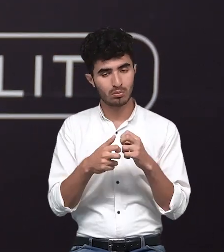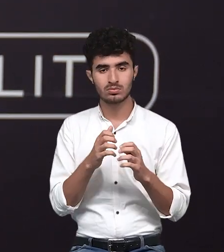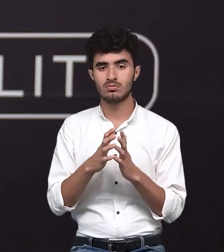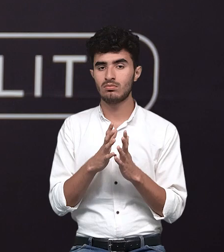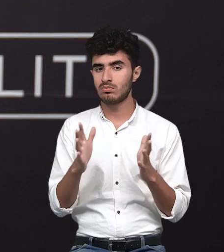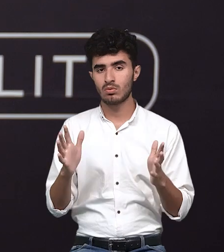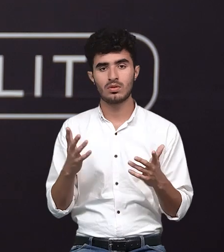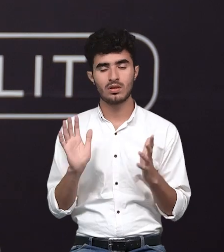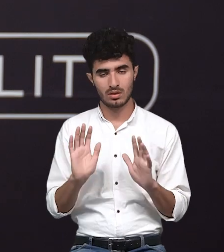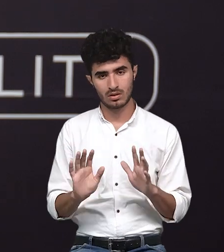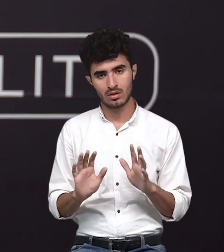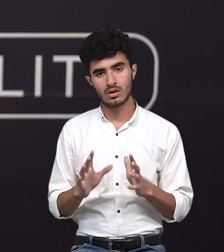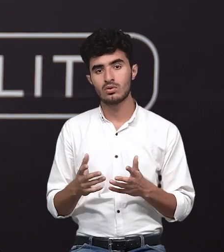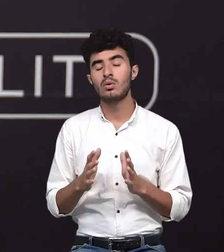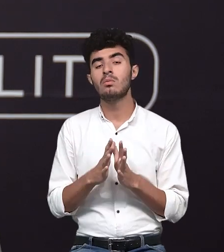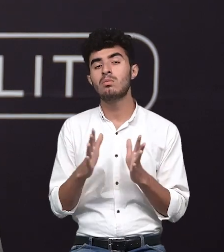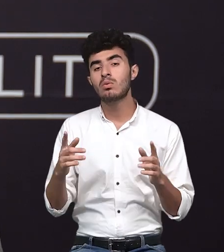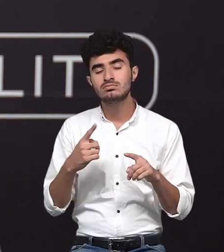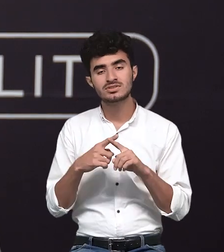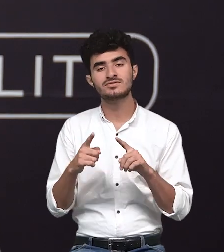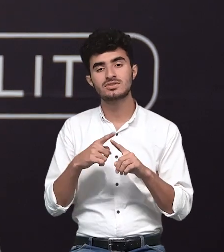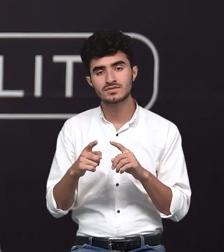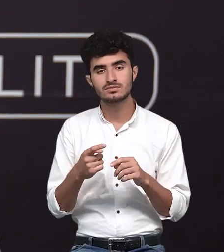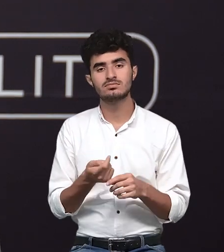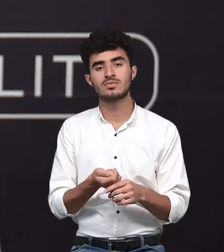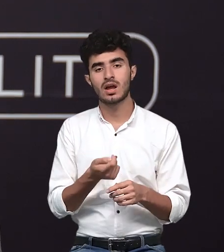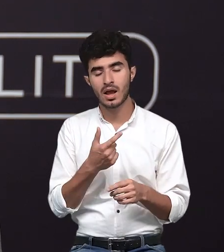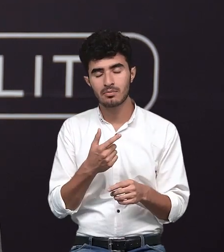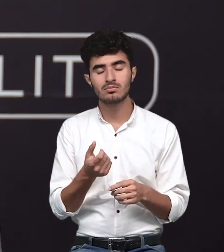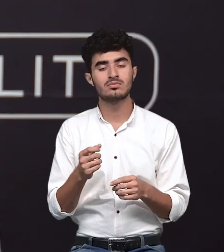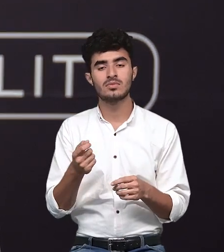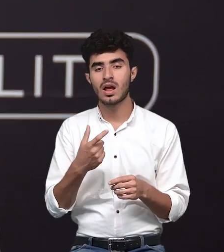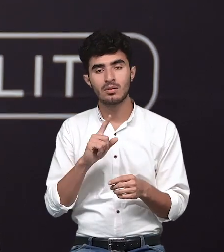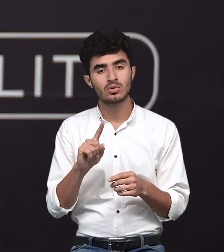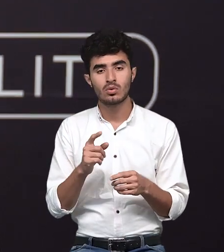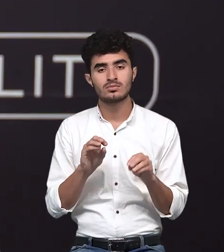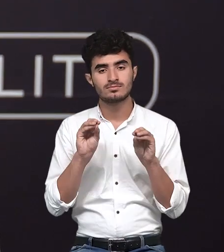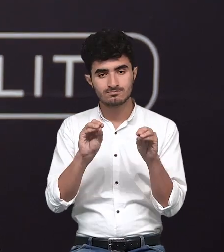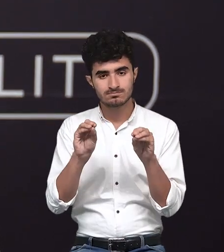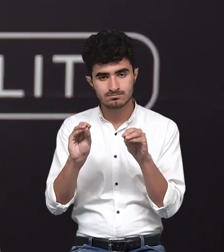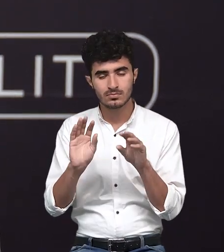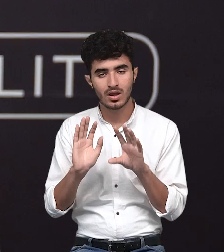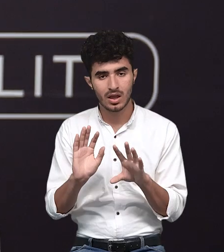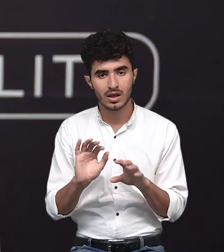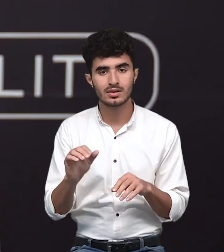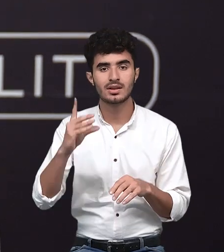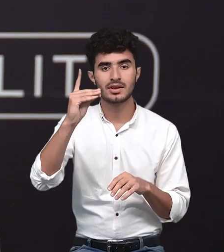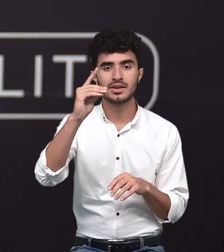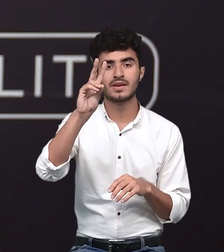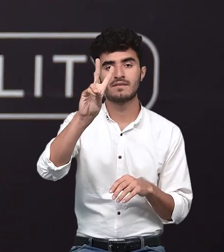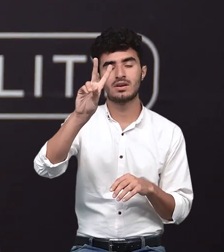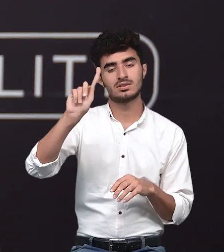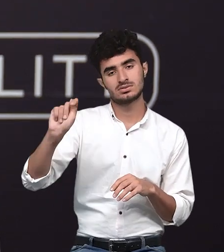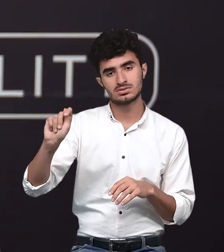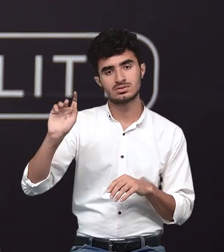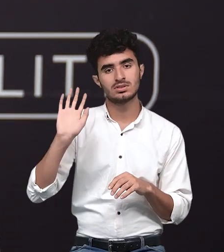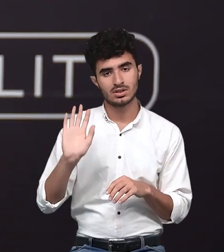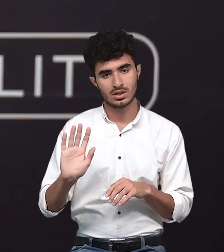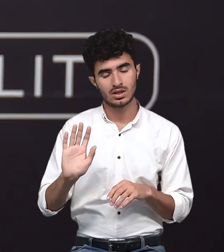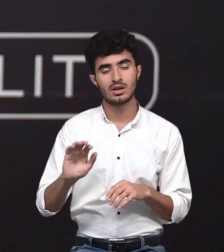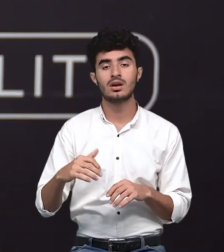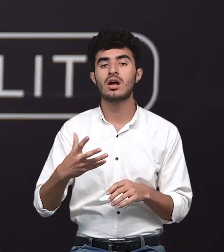آپ دیکھتے ہیں ان کے بہت پرابلمٹک ہو جاتے ہیں۔ تو اس کے لیے بہت ساری تھیراپیز ہیں، مثلا DBT ہے آج کل